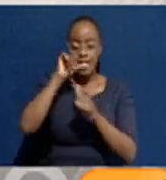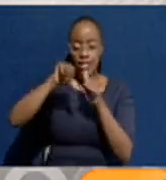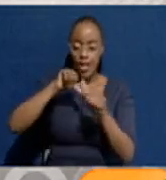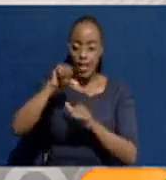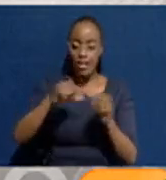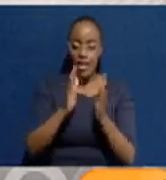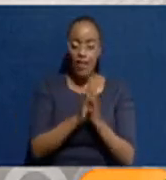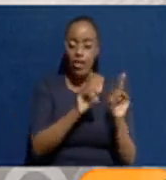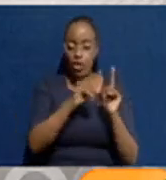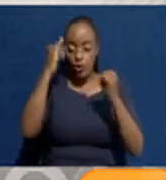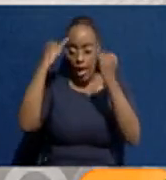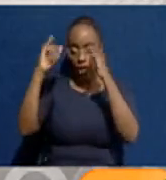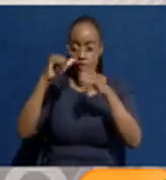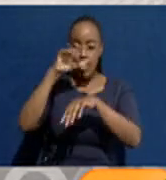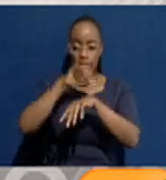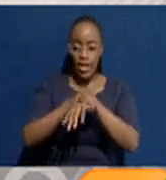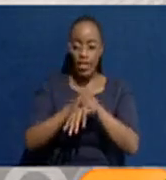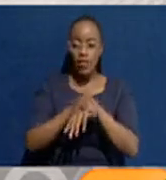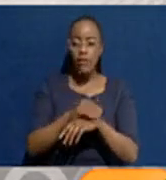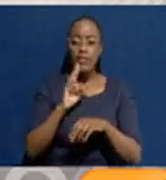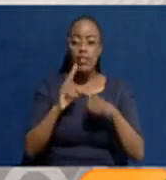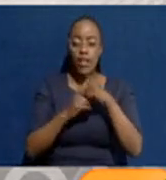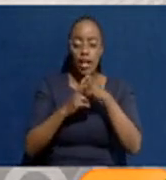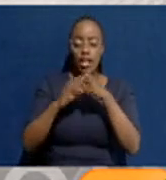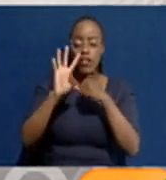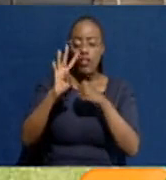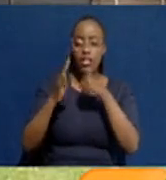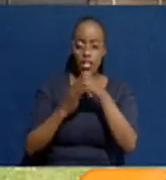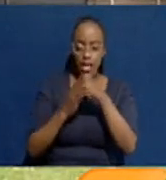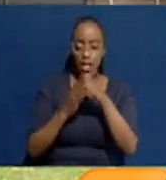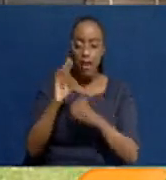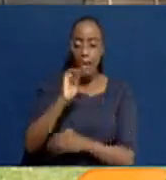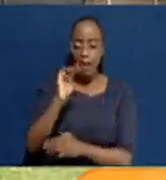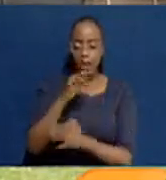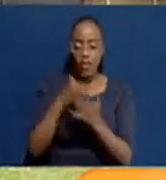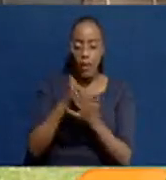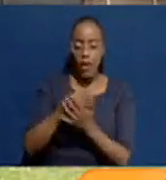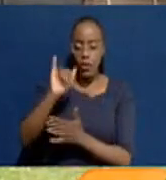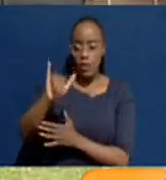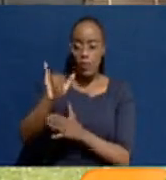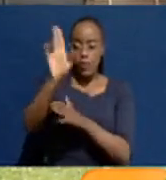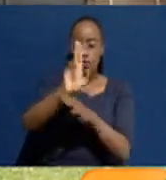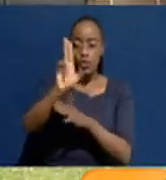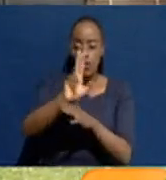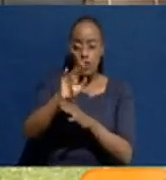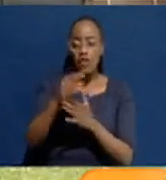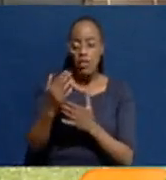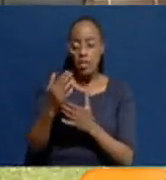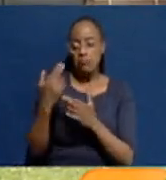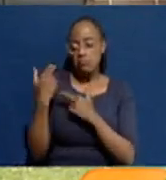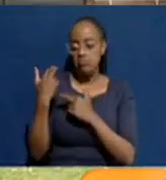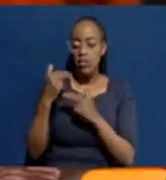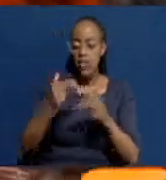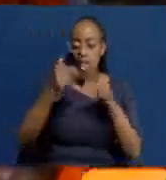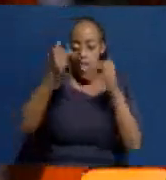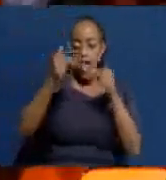na uvumbuzi zikipokea milioni 749. Fedha zitakazosalia zitatumika katika usimamizi wa sekta elimu ya